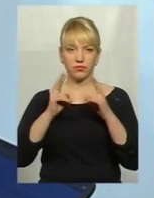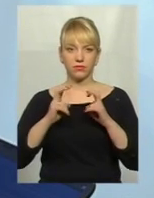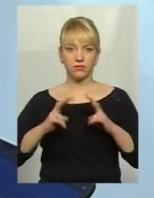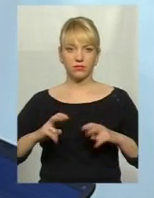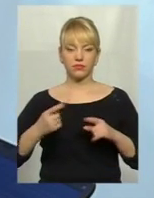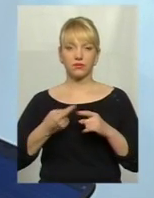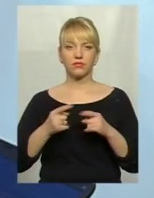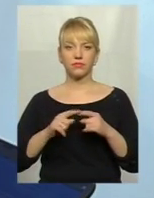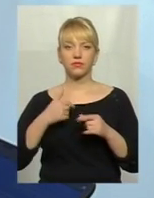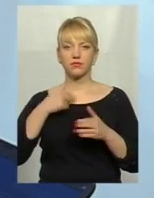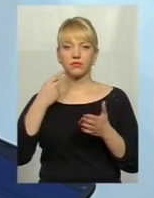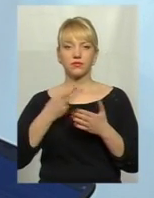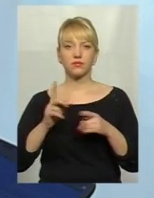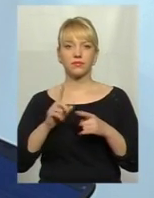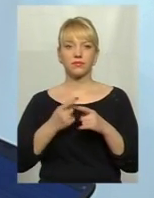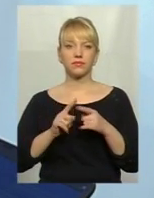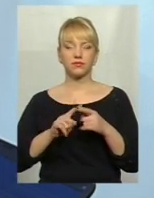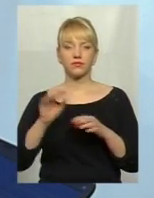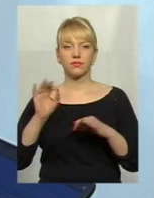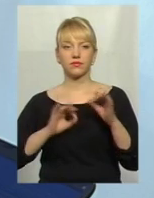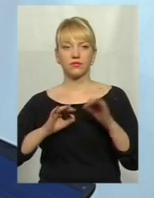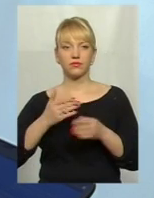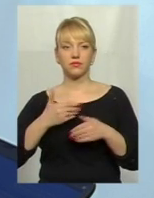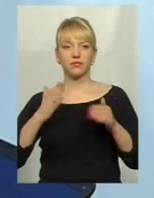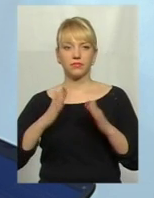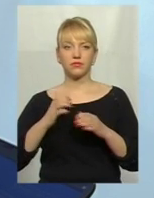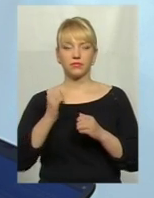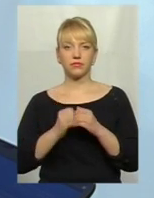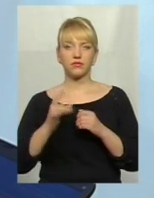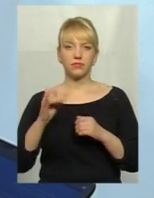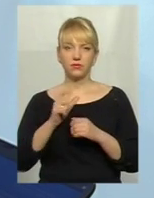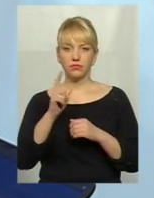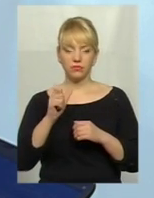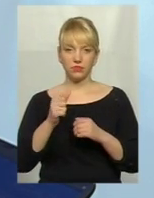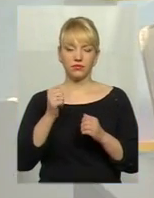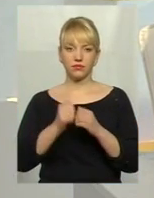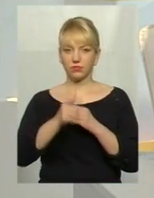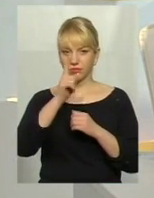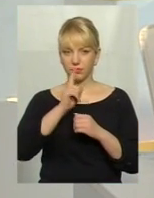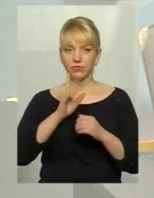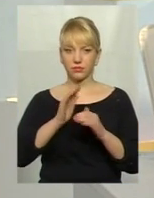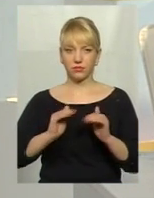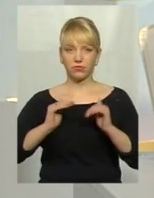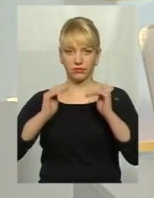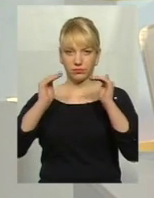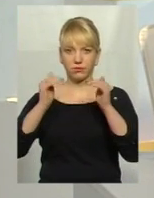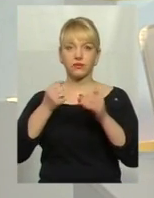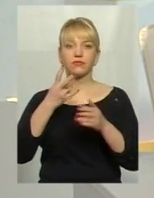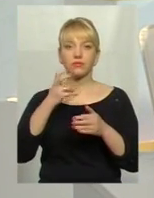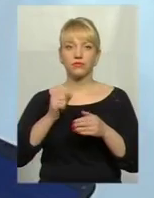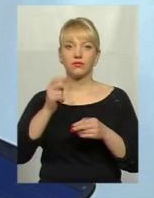його, ми бачимо, що цей відсоток ми будемо щоразу, з кожним місяцем він буде рости, рости на кінець